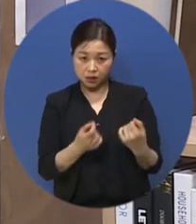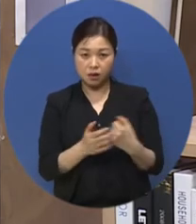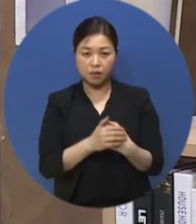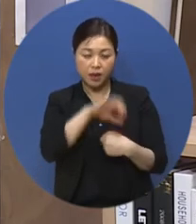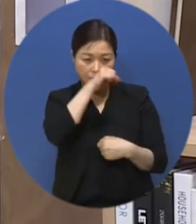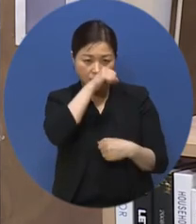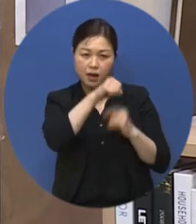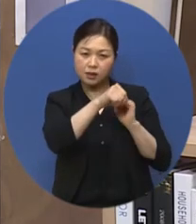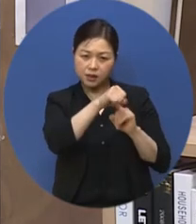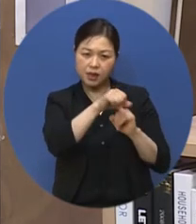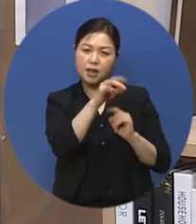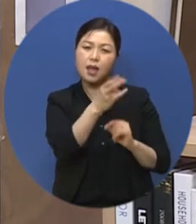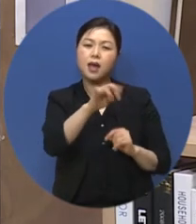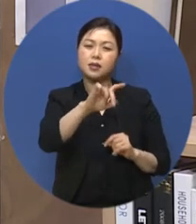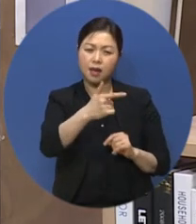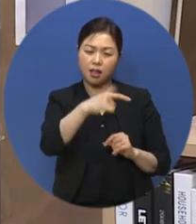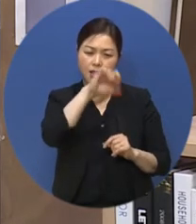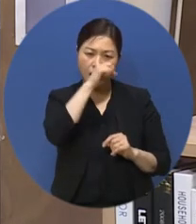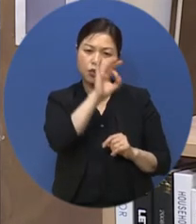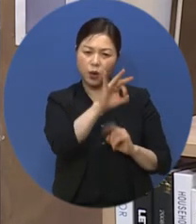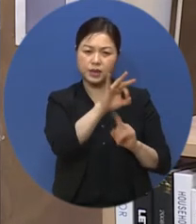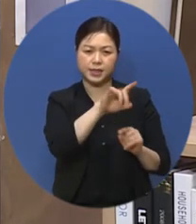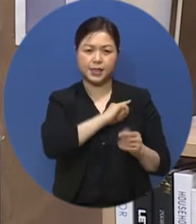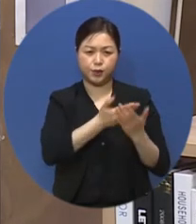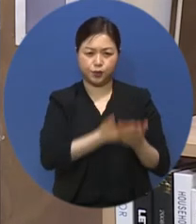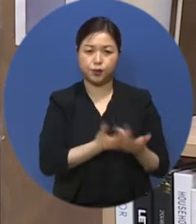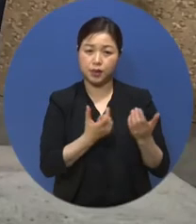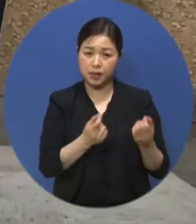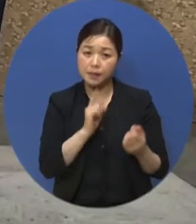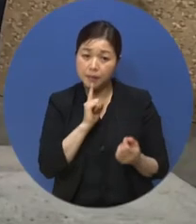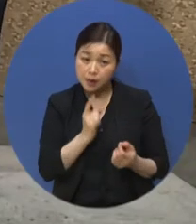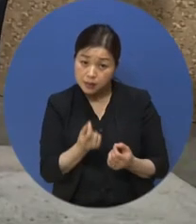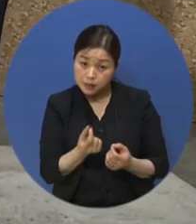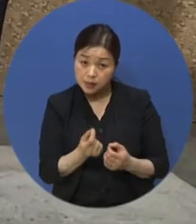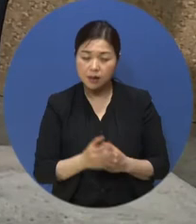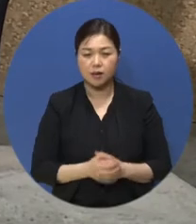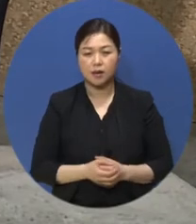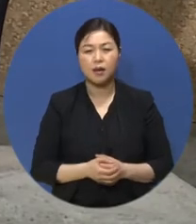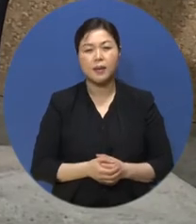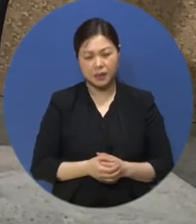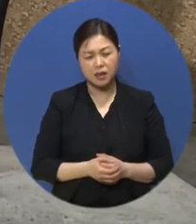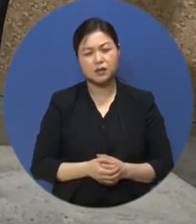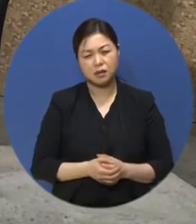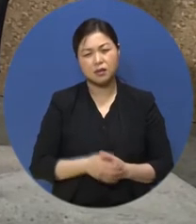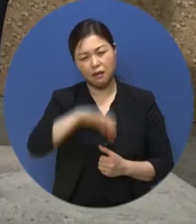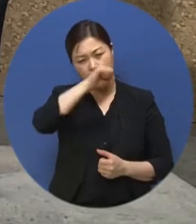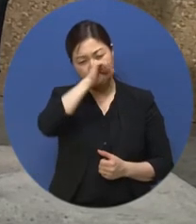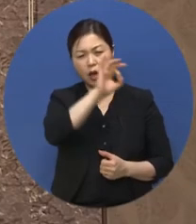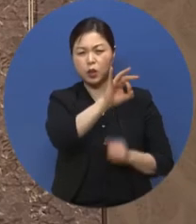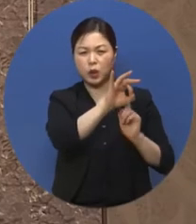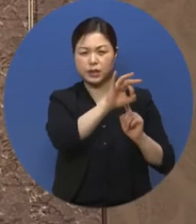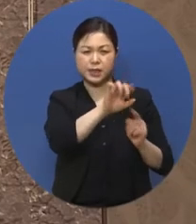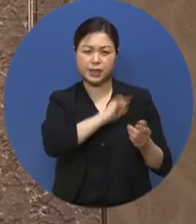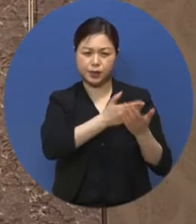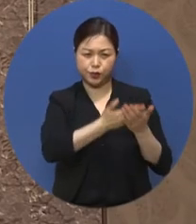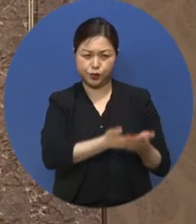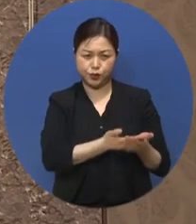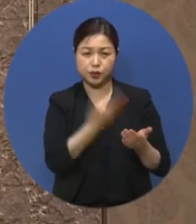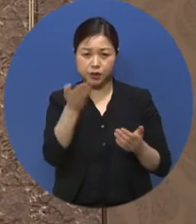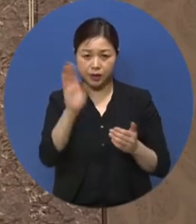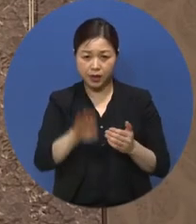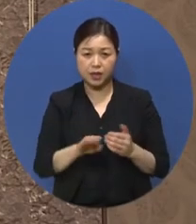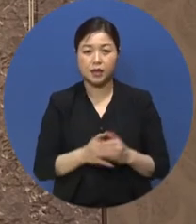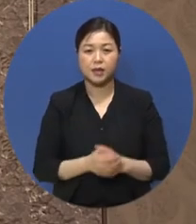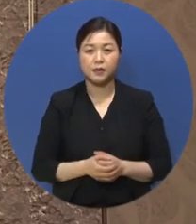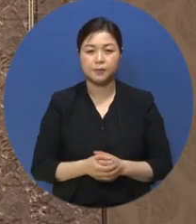예산이 가장 중요한 부분인 것 같습니다. 예산이 가장 중요하죠. 네, 그 예산이 가장 중요한데 저희